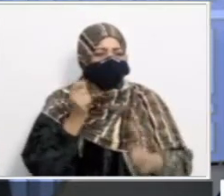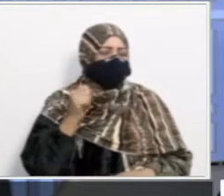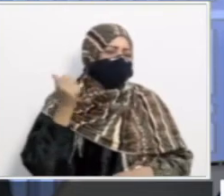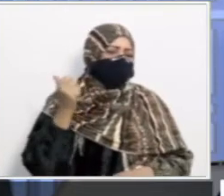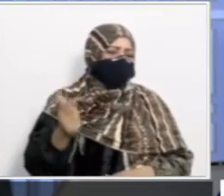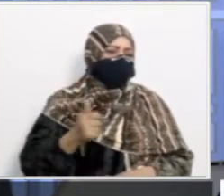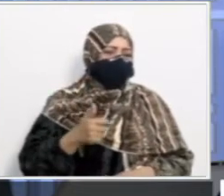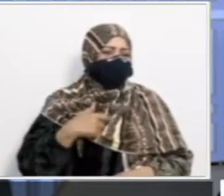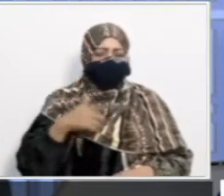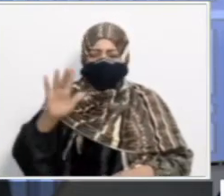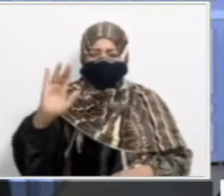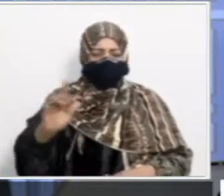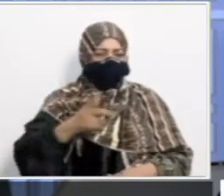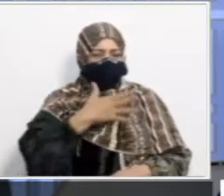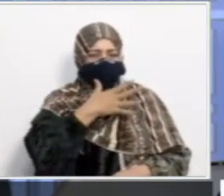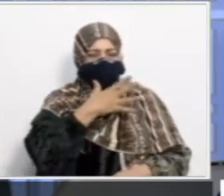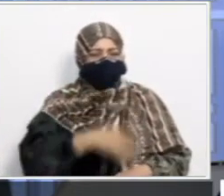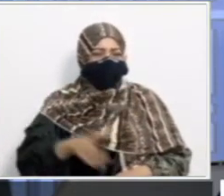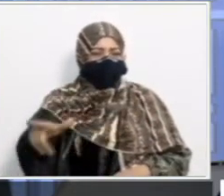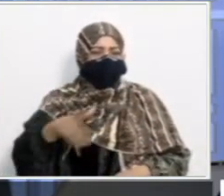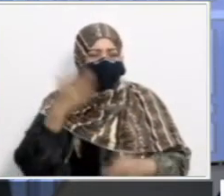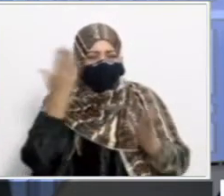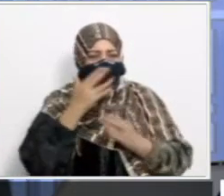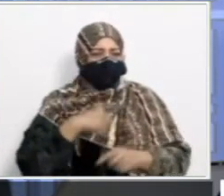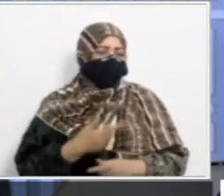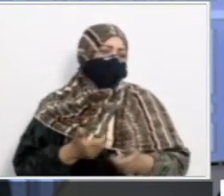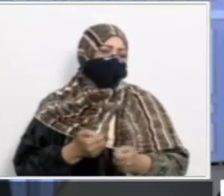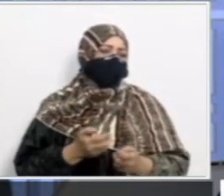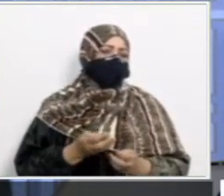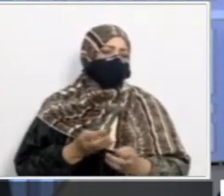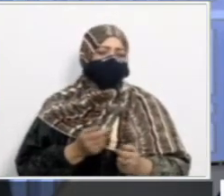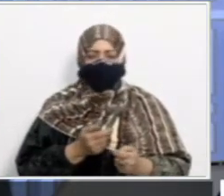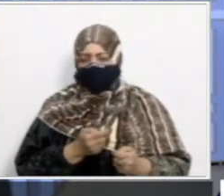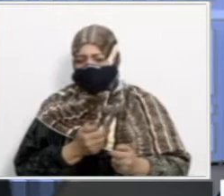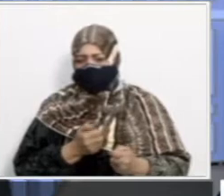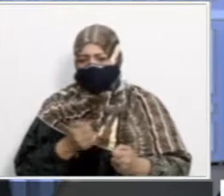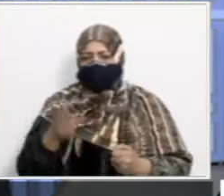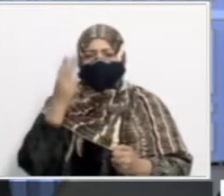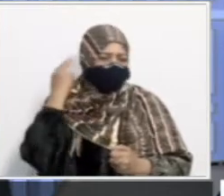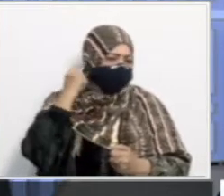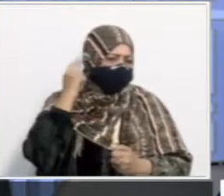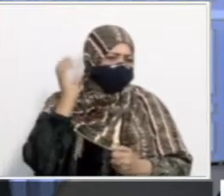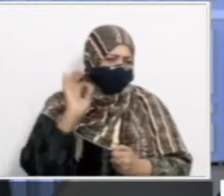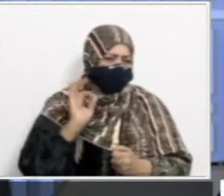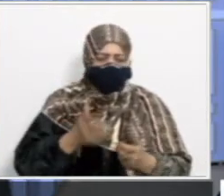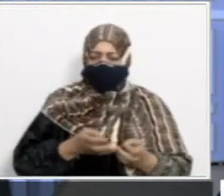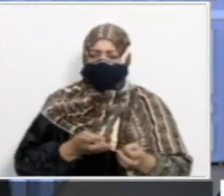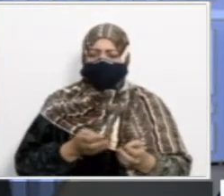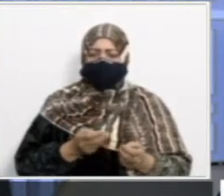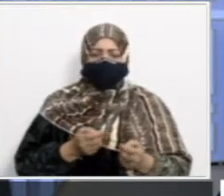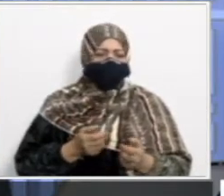ولكنني أستعمل السبحة، يعني يذكر الله سبحانه وتعالى. الحقيقة هذا يعني لا